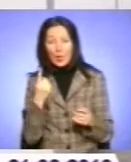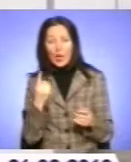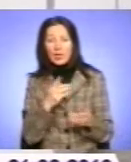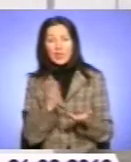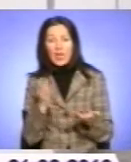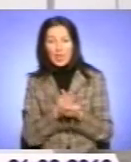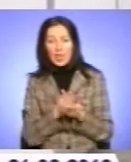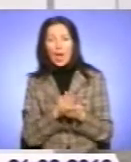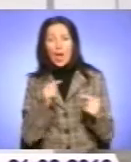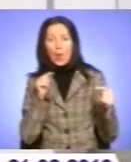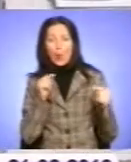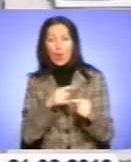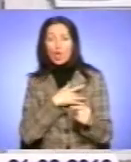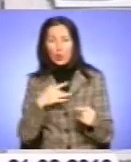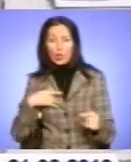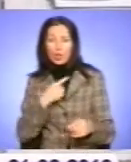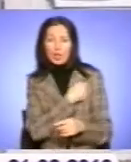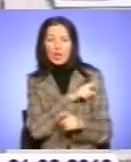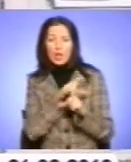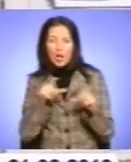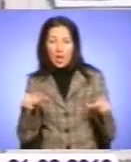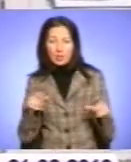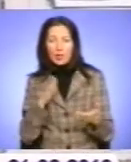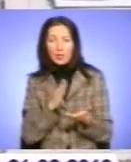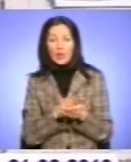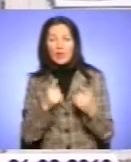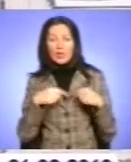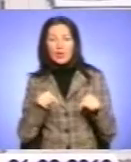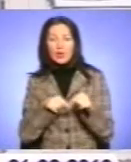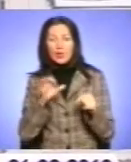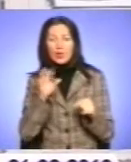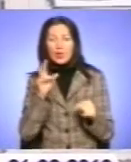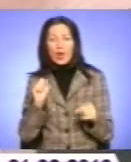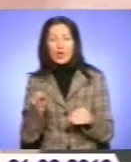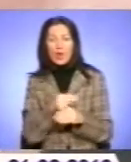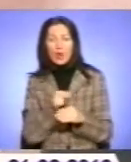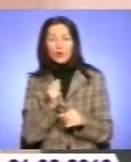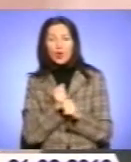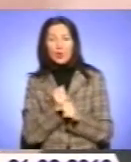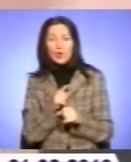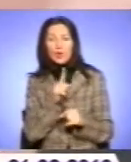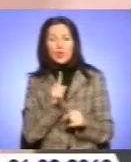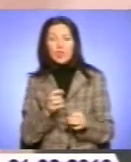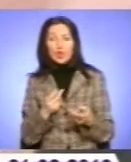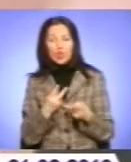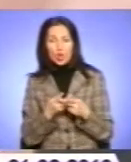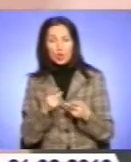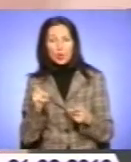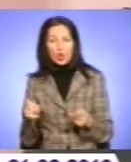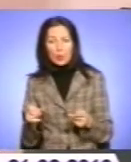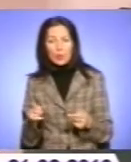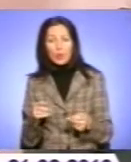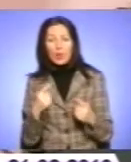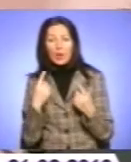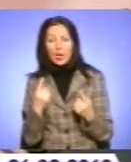засуджених жінок. Також тут діє відділення соціально-виховної роботи із засудженими. Найбільш такими проблемами, з якими